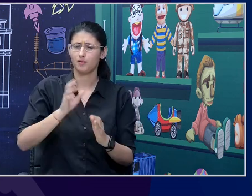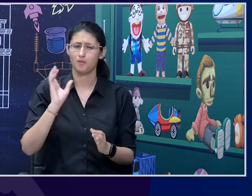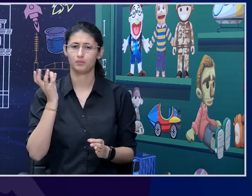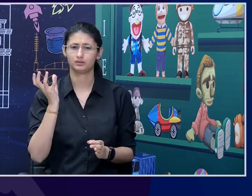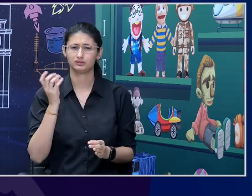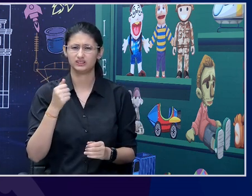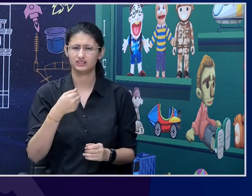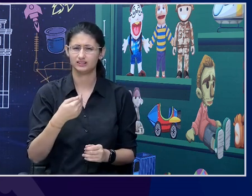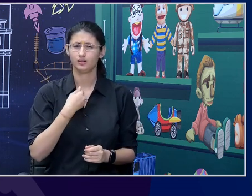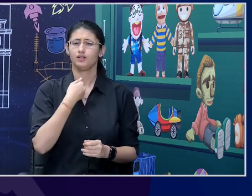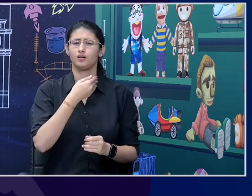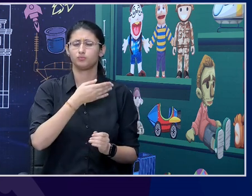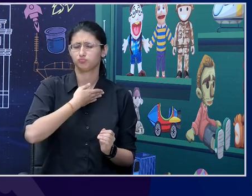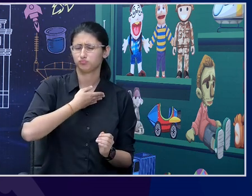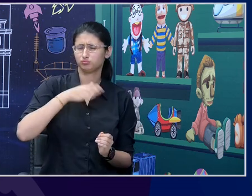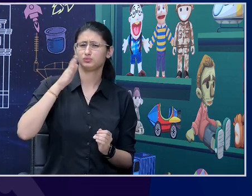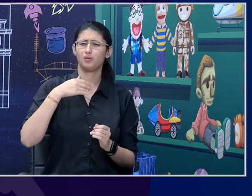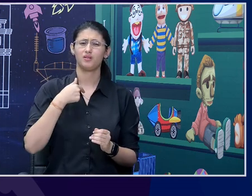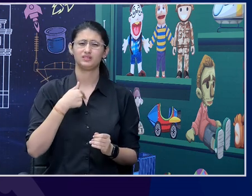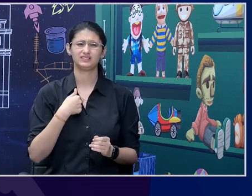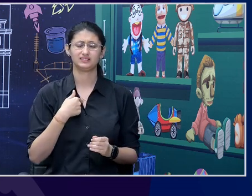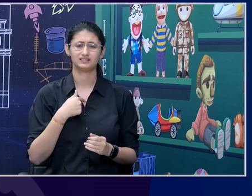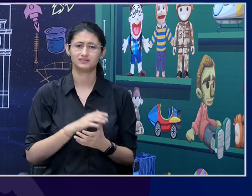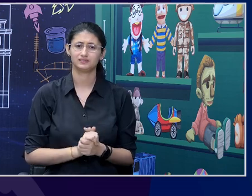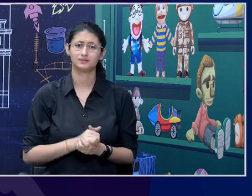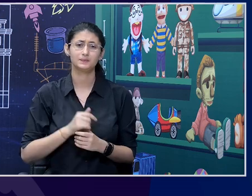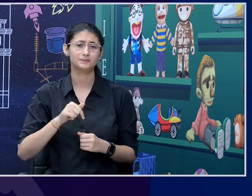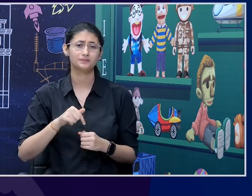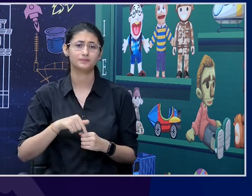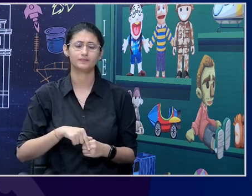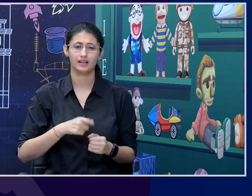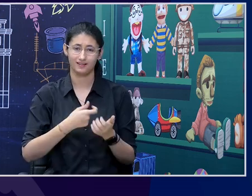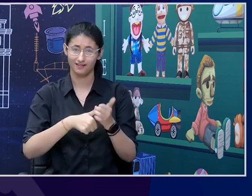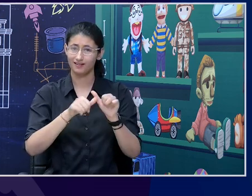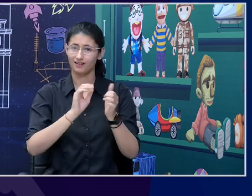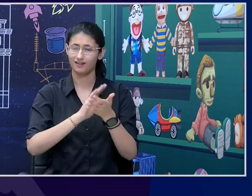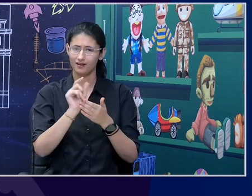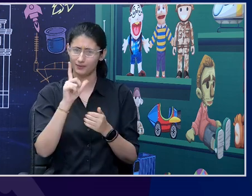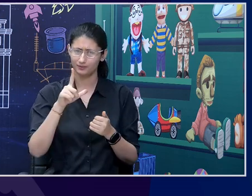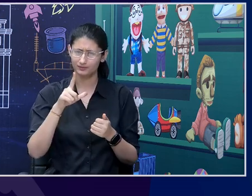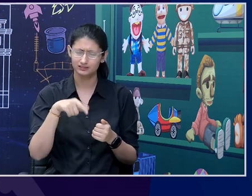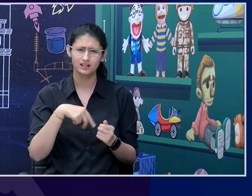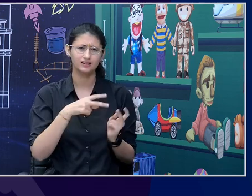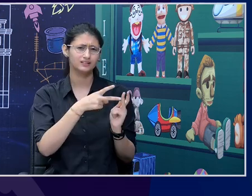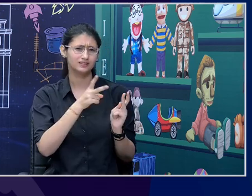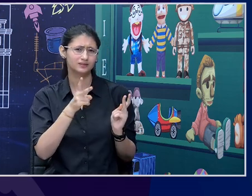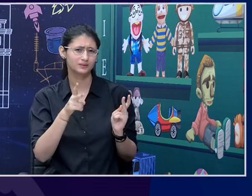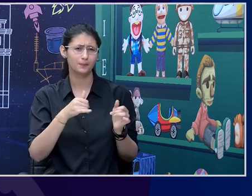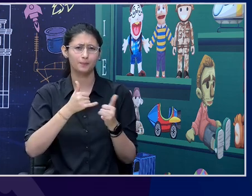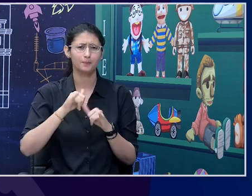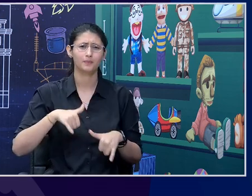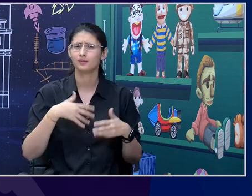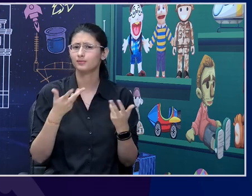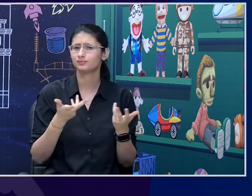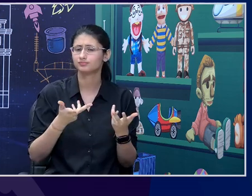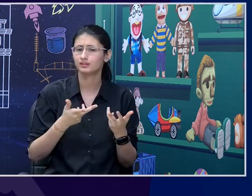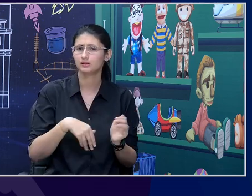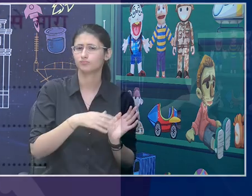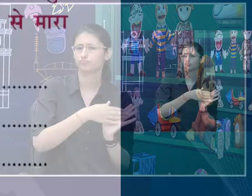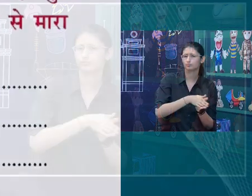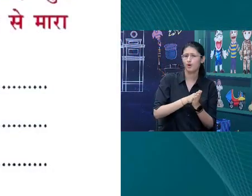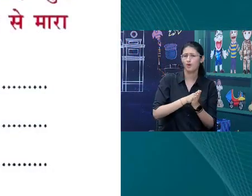और ऐसे कौन से खेल हैं राहुल जी जिसमें एक चीज से दूसरी चीज को मारा जाता है तो